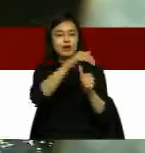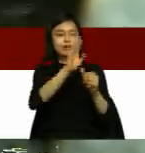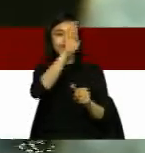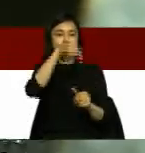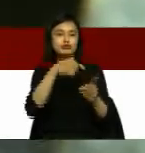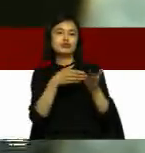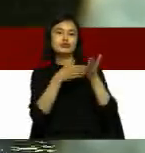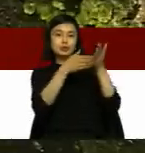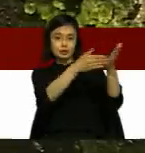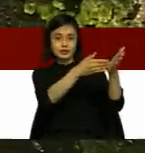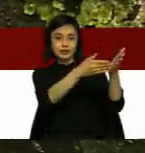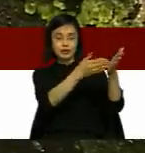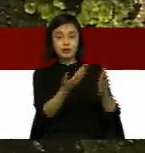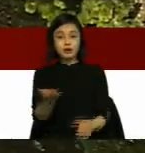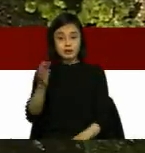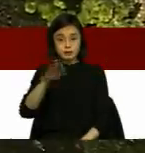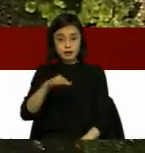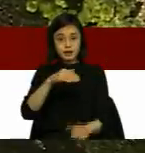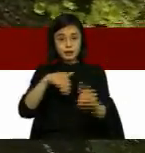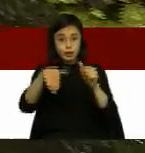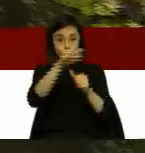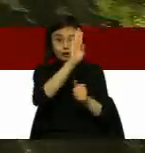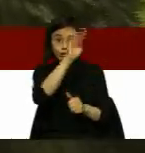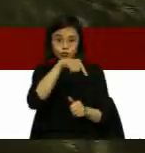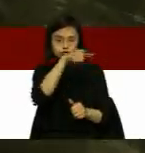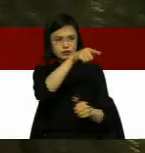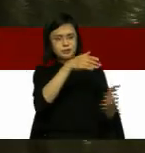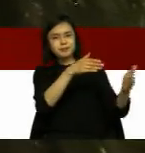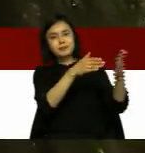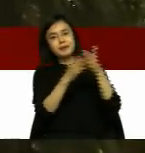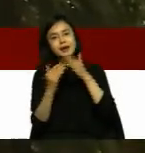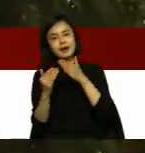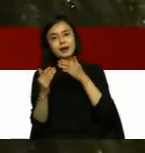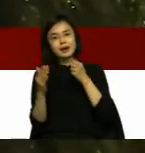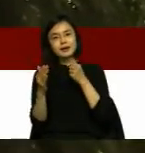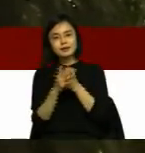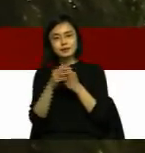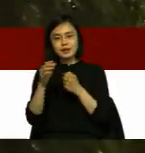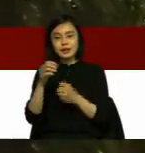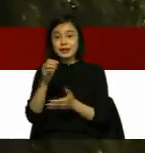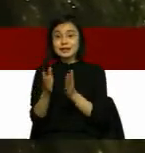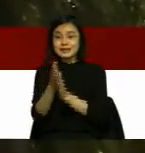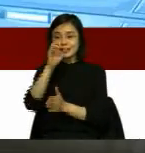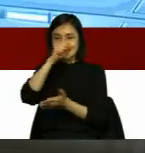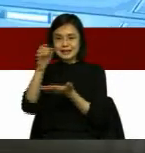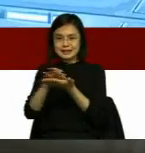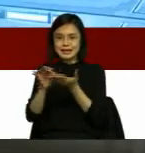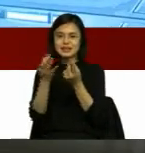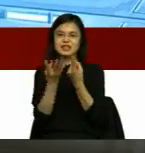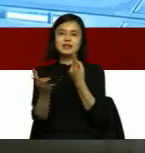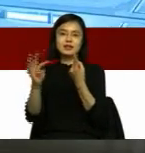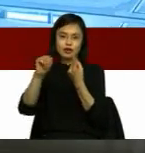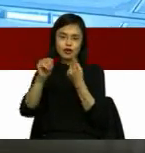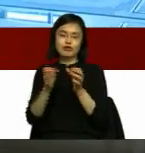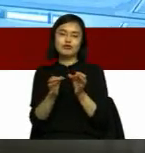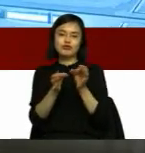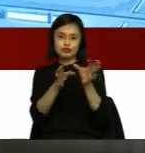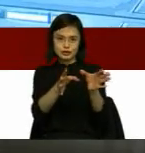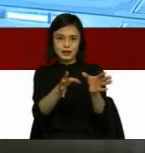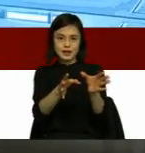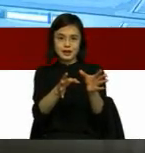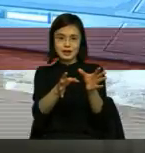요청했습니다. 그러나 환경부는 증설을 인정하지 않아 1억여 원의 시 예산을 들여 5천여 톤의 배출권을 사야